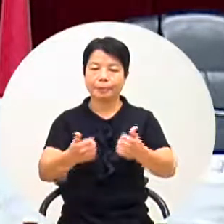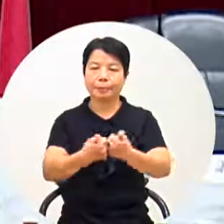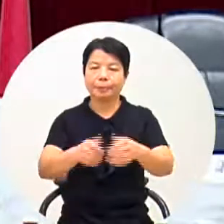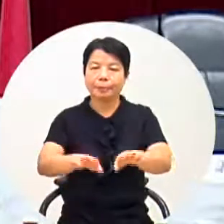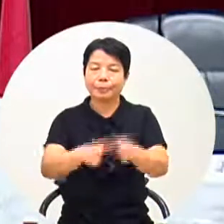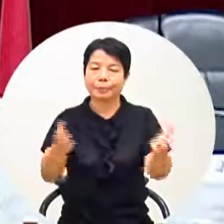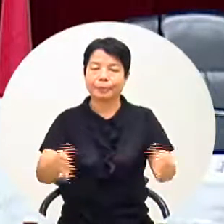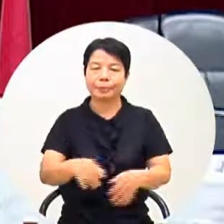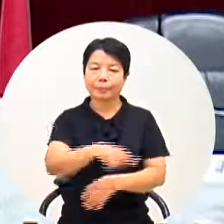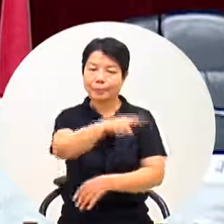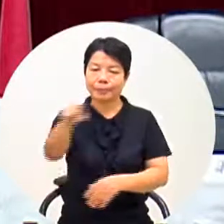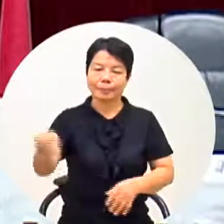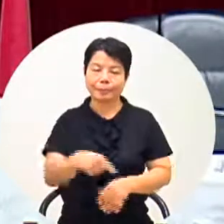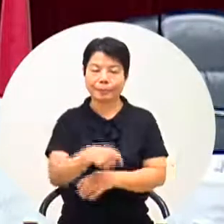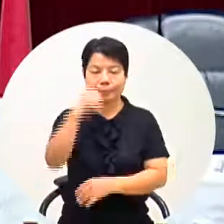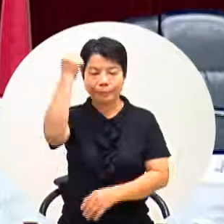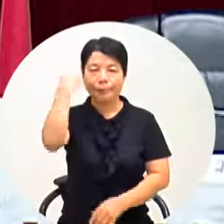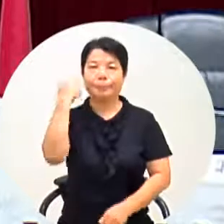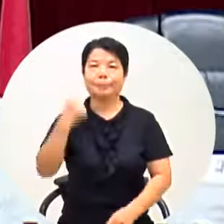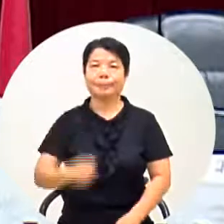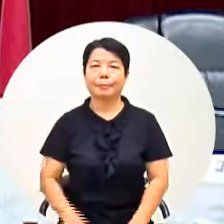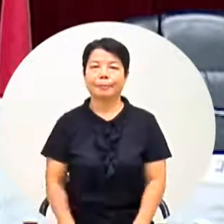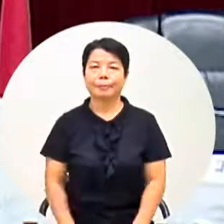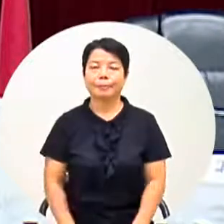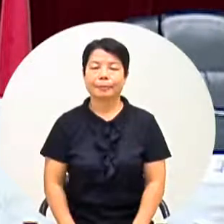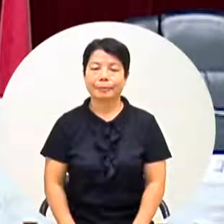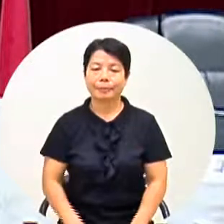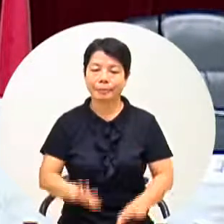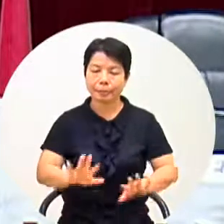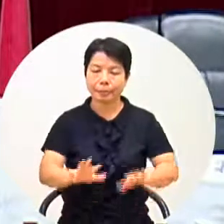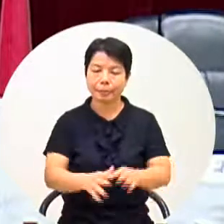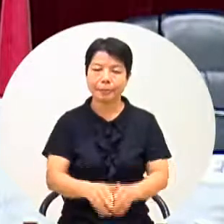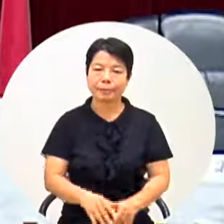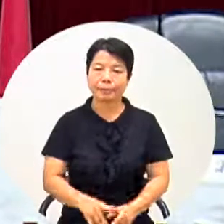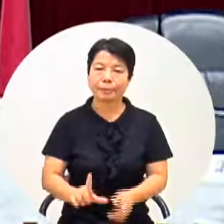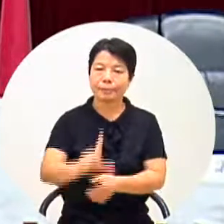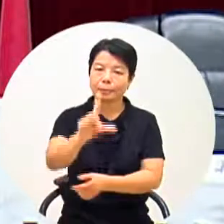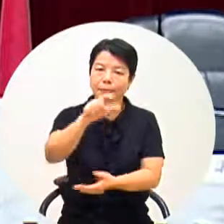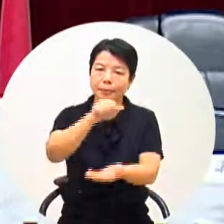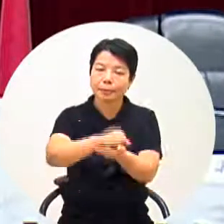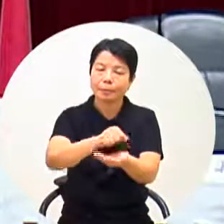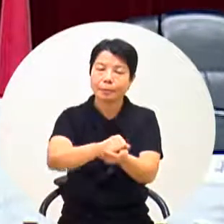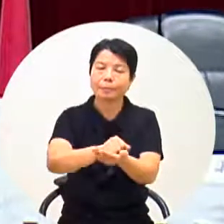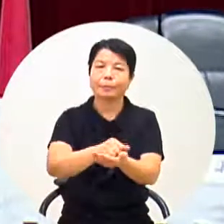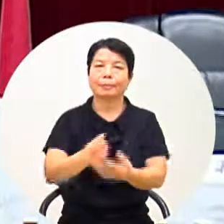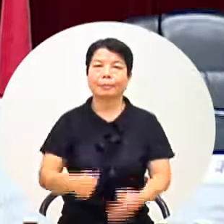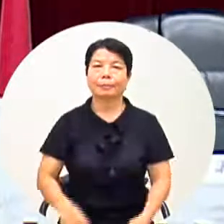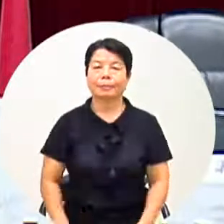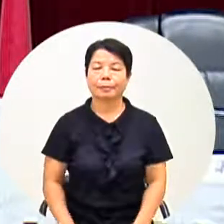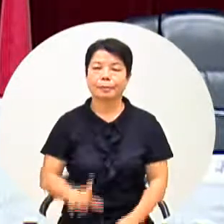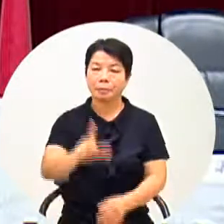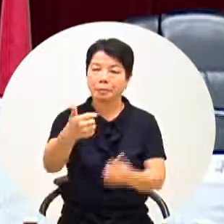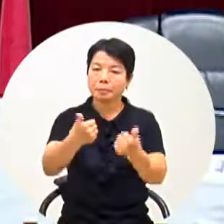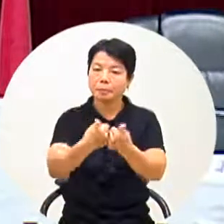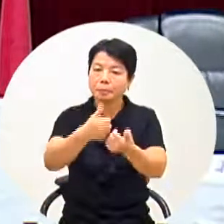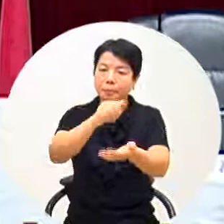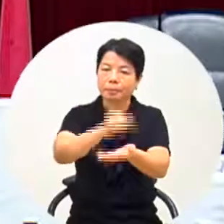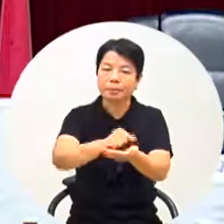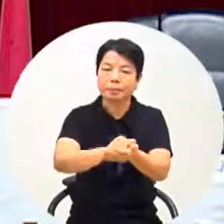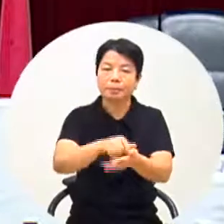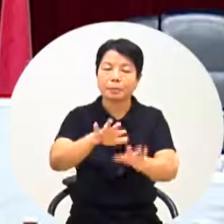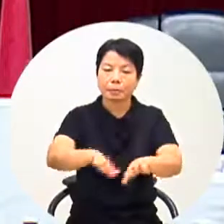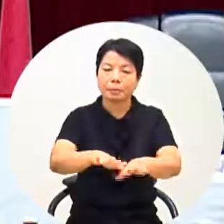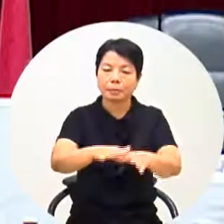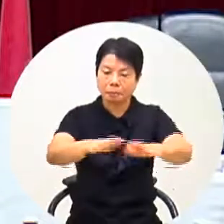大家早哈，我们先确认上次的会议记录，上次会议记录已经放在各